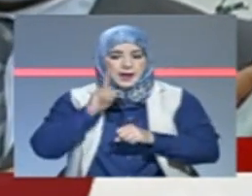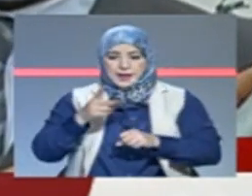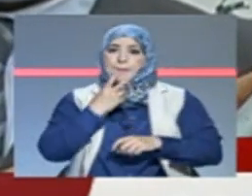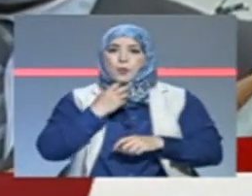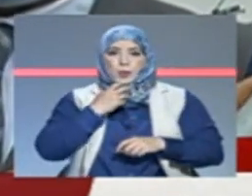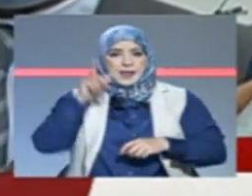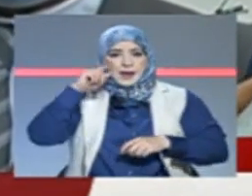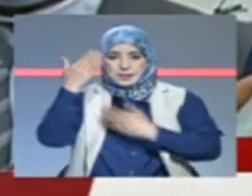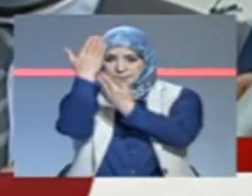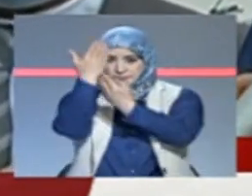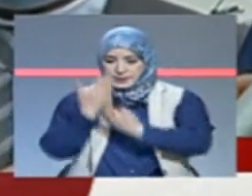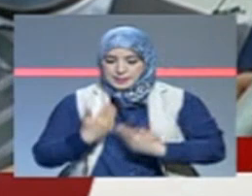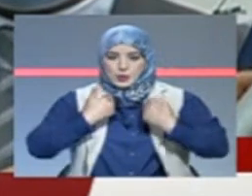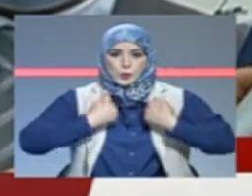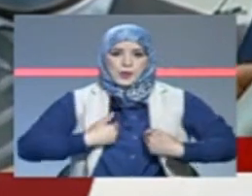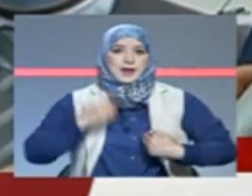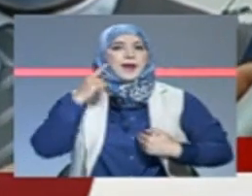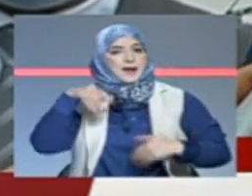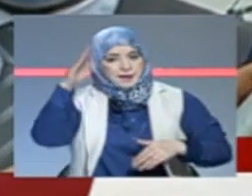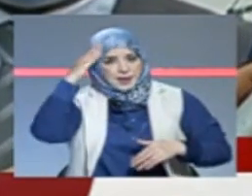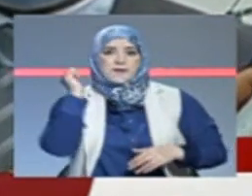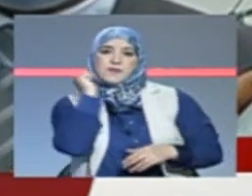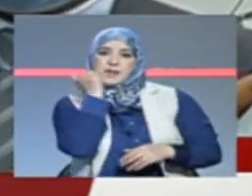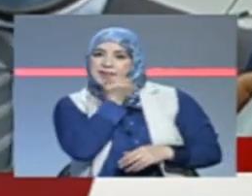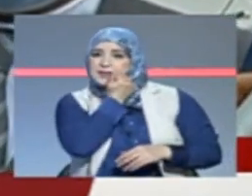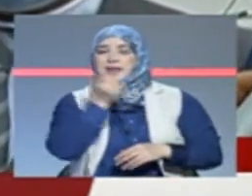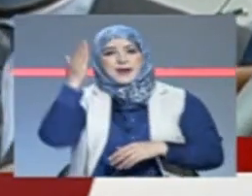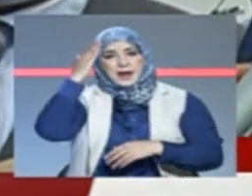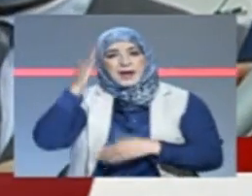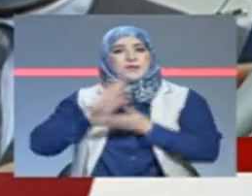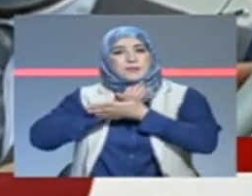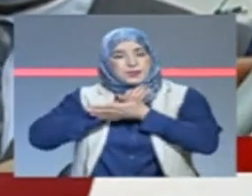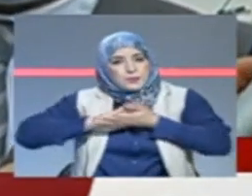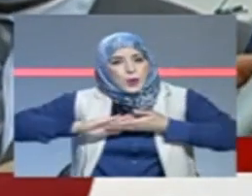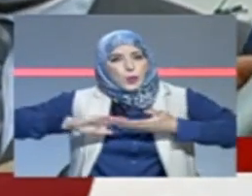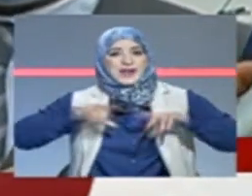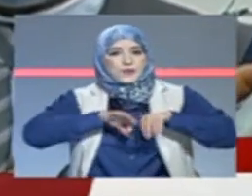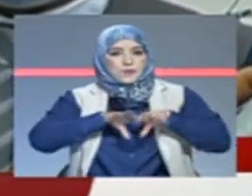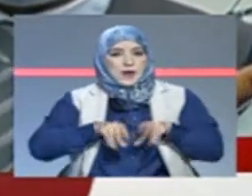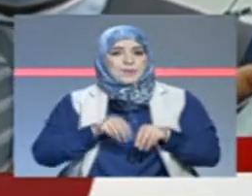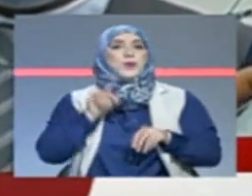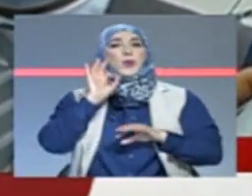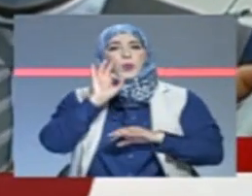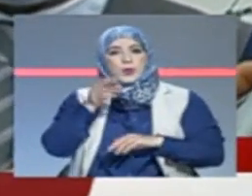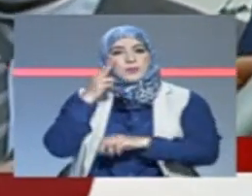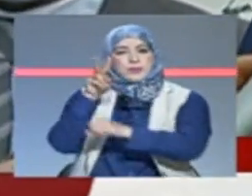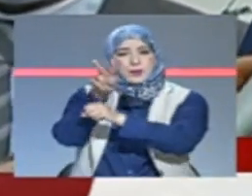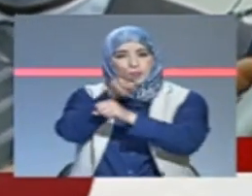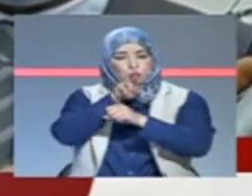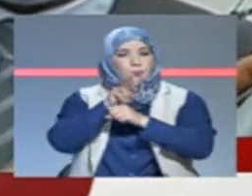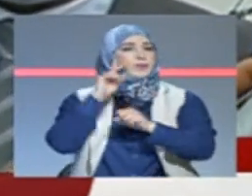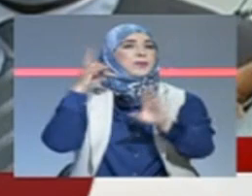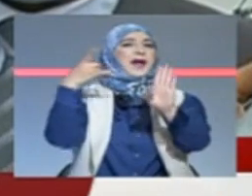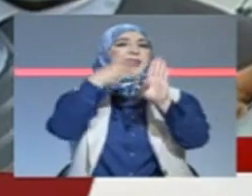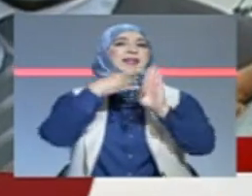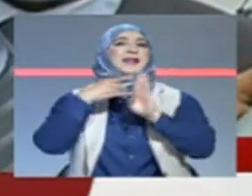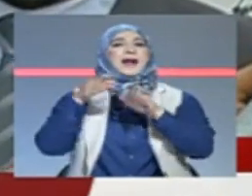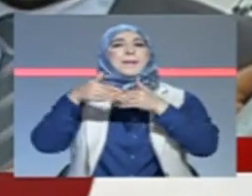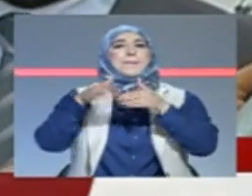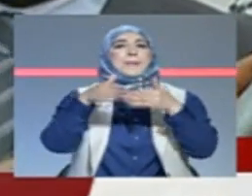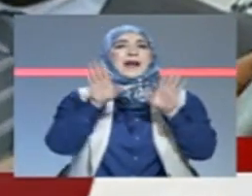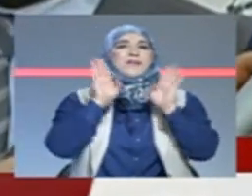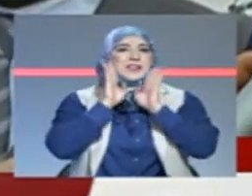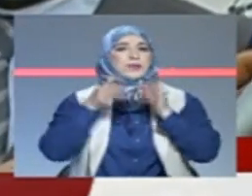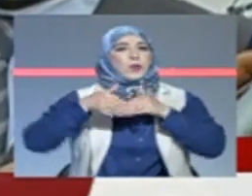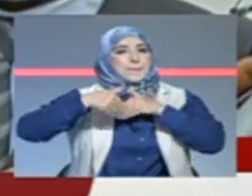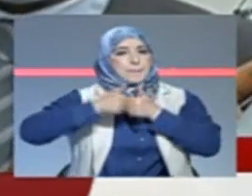احنا نعرف عيد، نعرف الناس اشتاقت لعائلات تحب تزور، نقول لهم زوروهم عن بعد المرة هذه، خلينا نعيدوا بعد أعياد